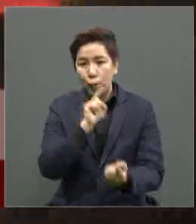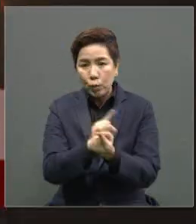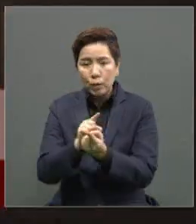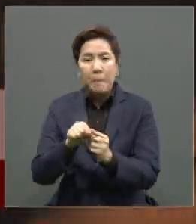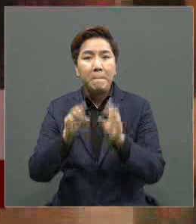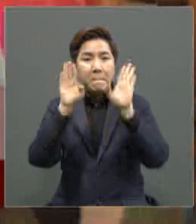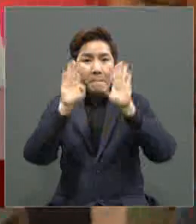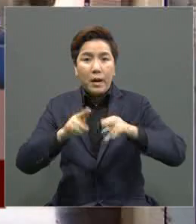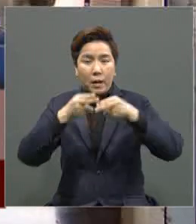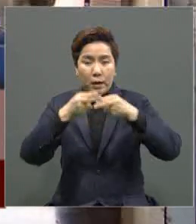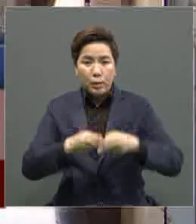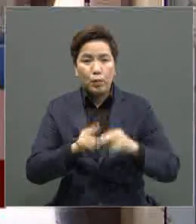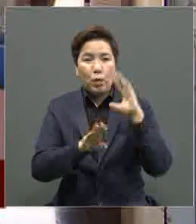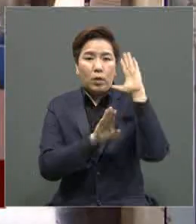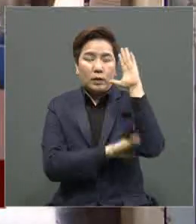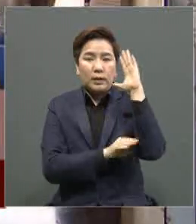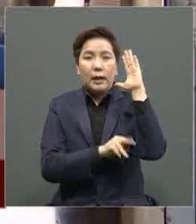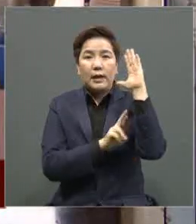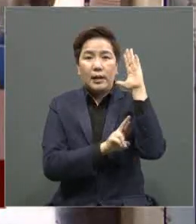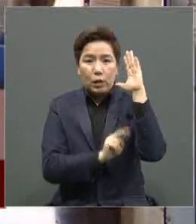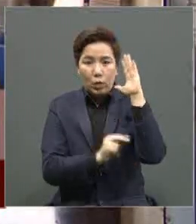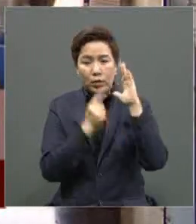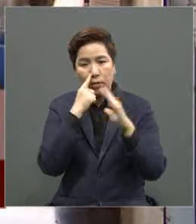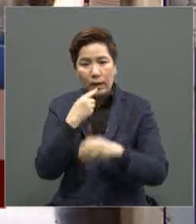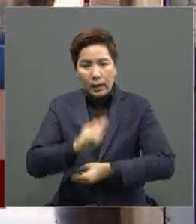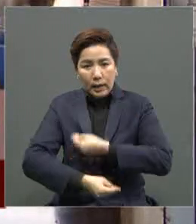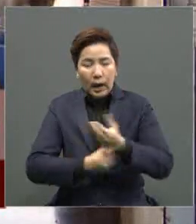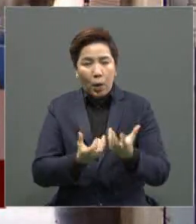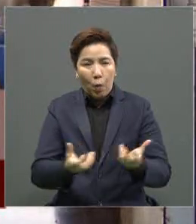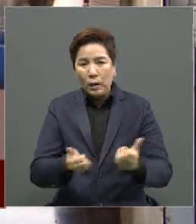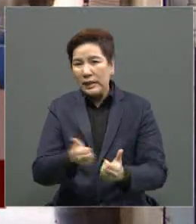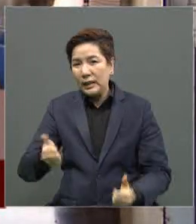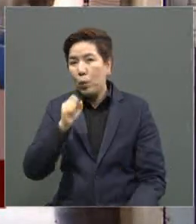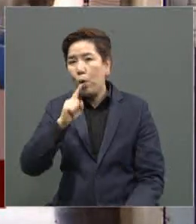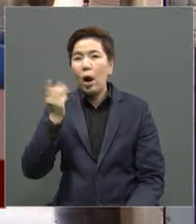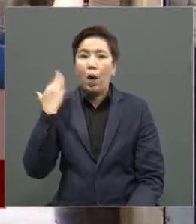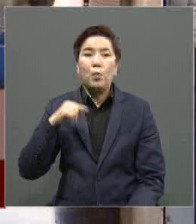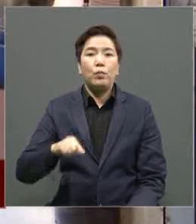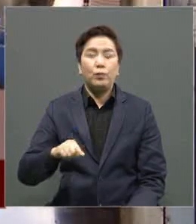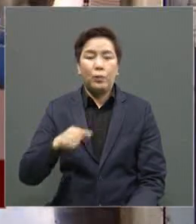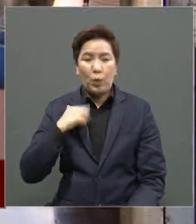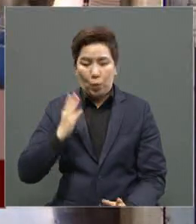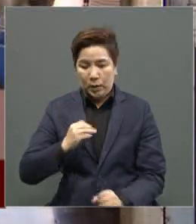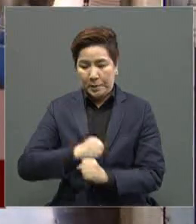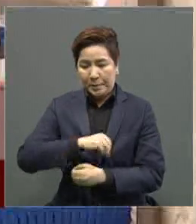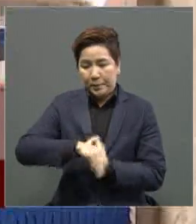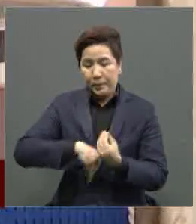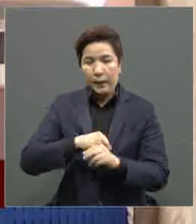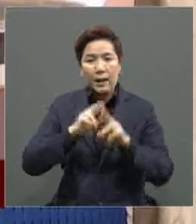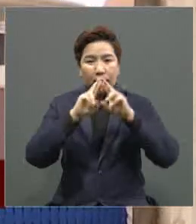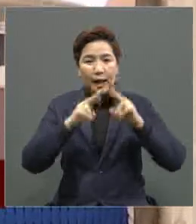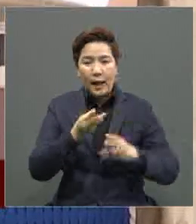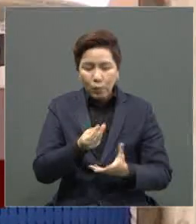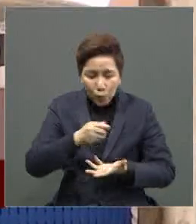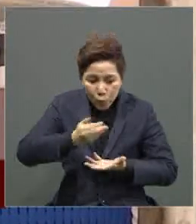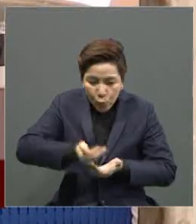ถึงเอกลักษณ์ของดีของเด่นของคนในพื้นที่สามารถค้าขายได้ดีกว่าเดิมค่ะอย่างผู้ประกอบการร้านโจ๊ก3ชั้น